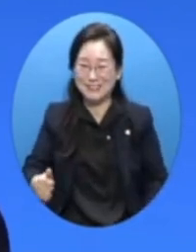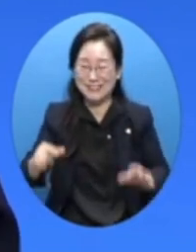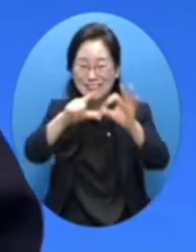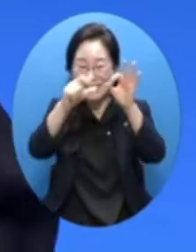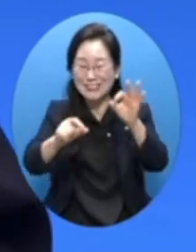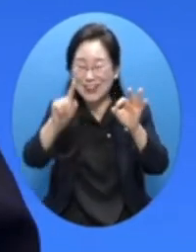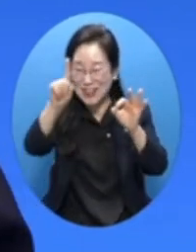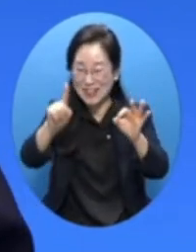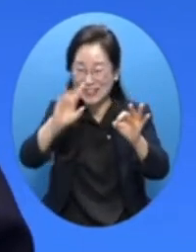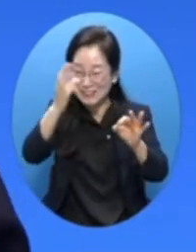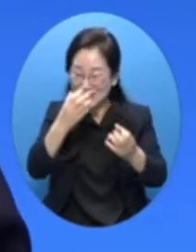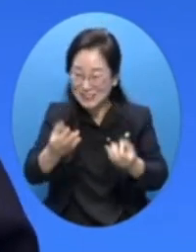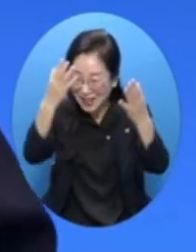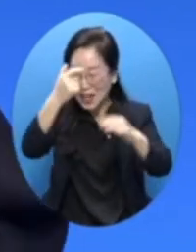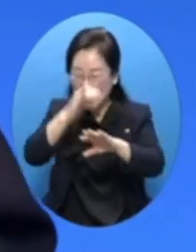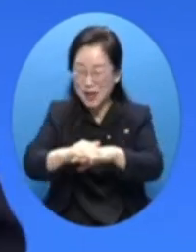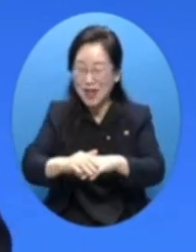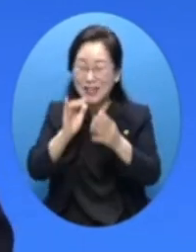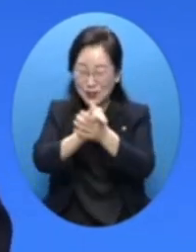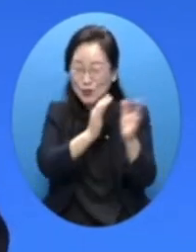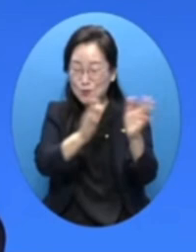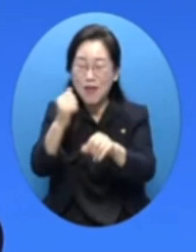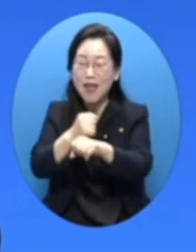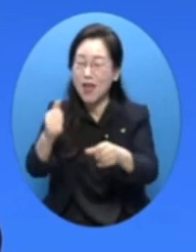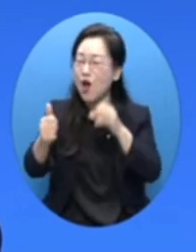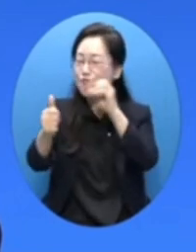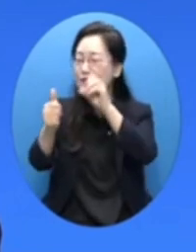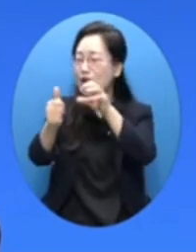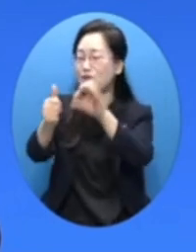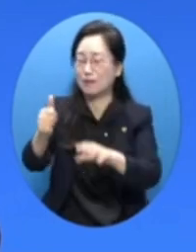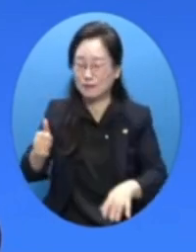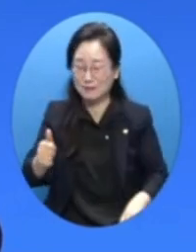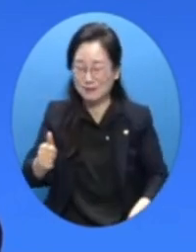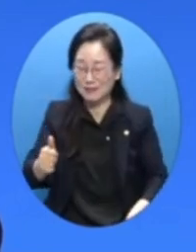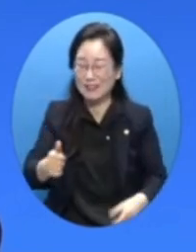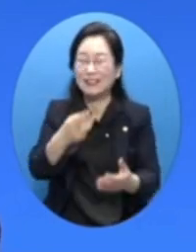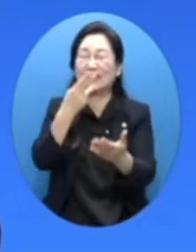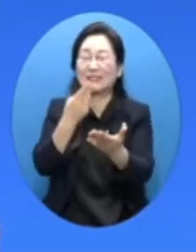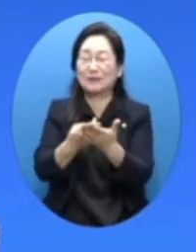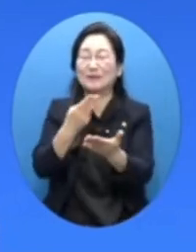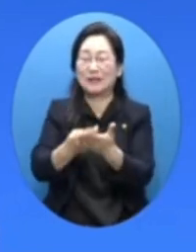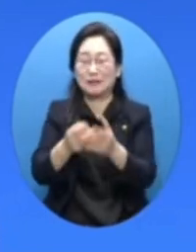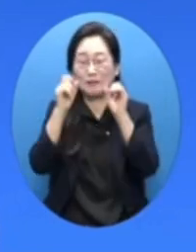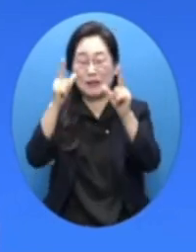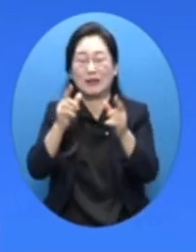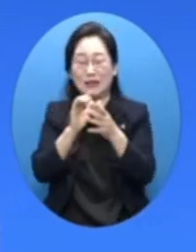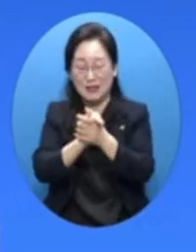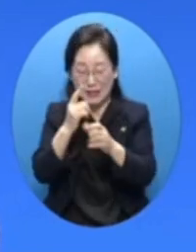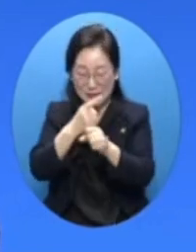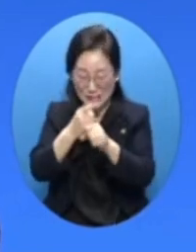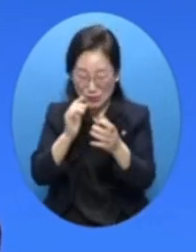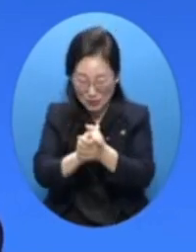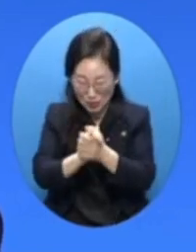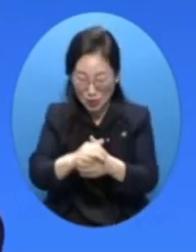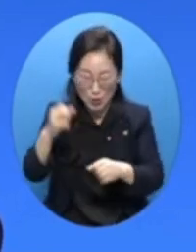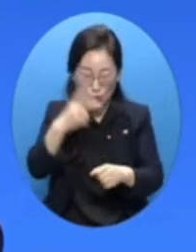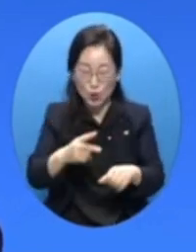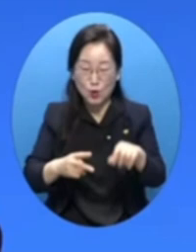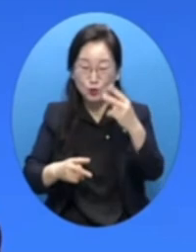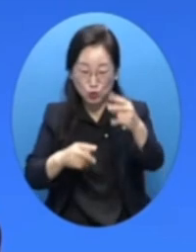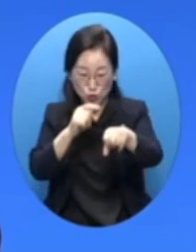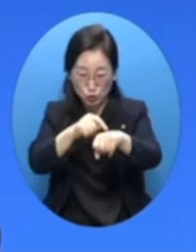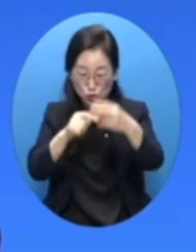성찬 예배니까 기도로 준비하세요. 왈왈 짖습니다. 그래서 침대에 앉아서 한 시간 기도하고 있는데 또 2시 되니까 또 왈왈